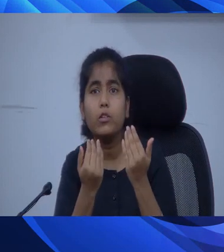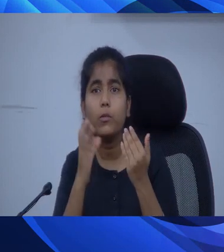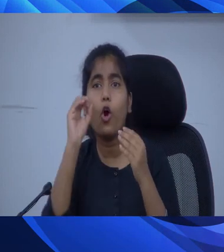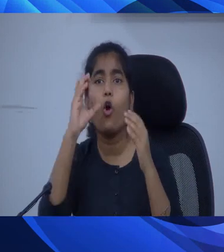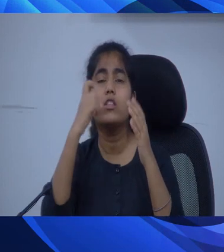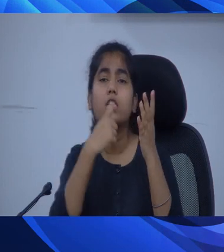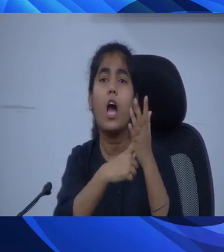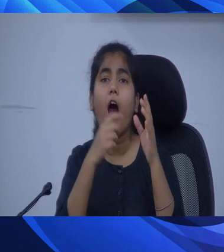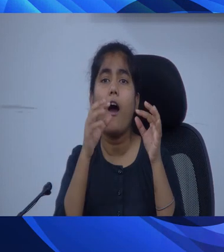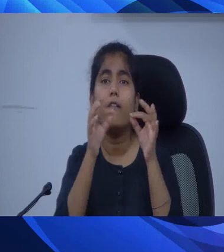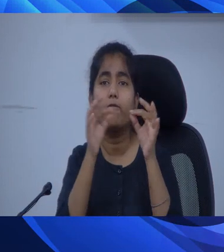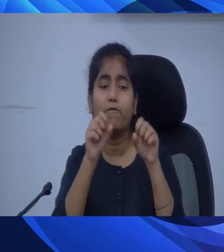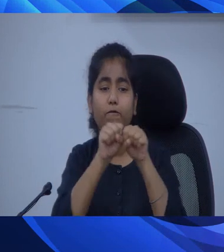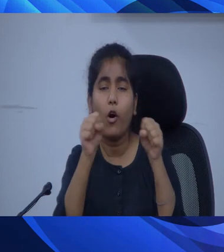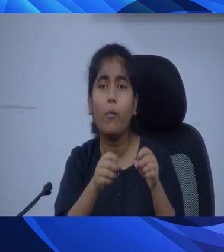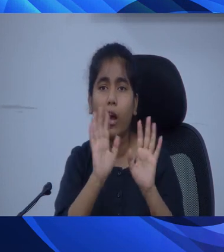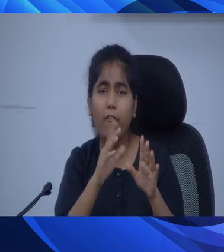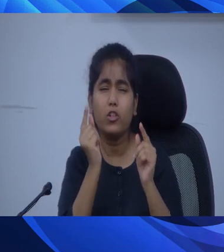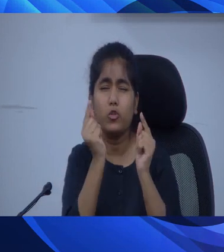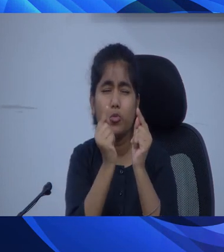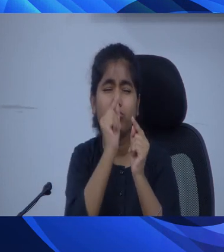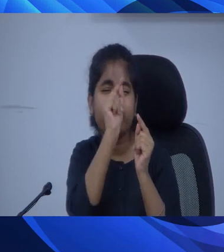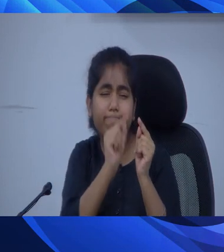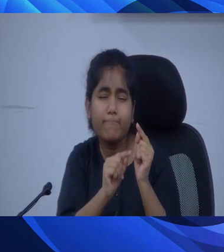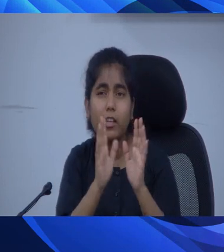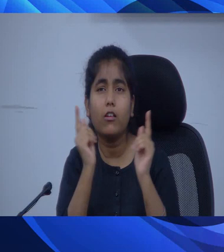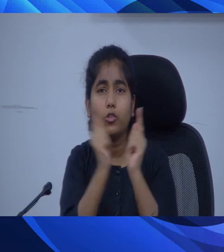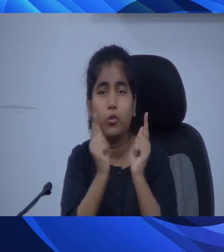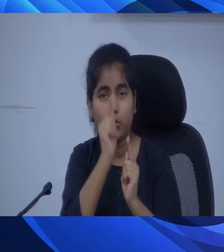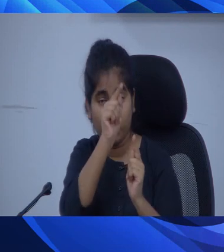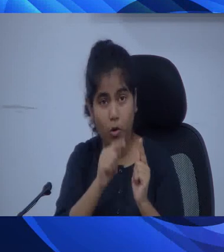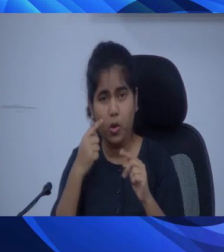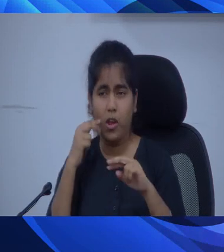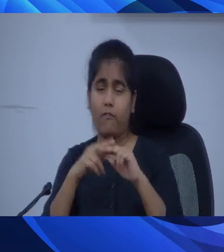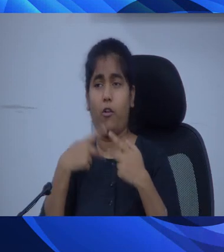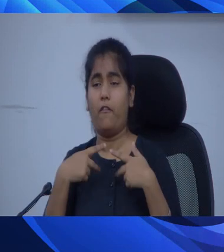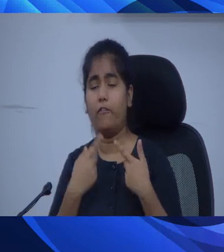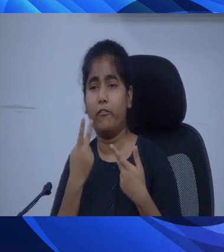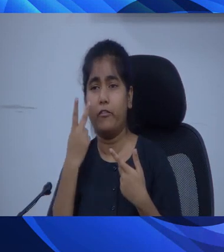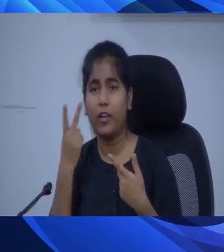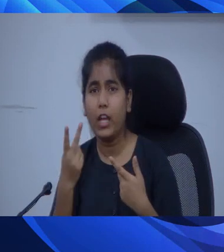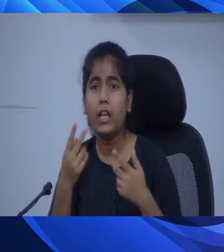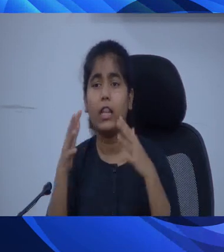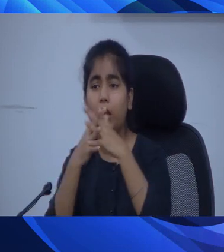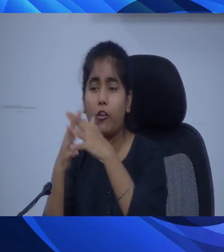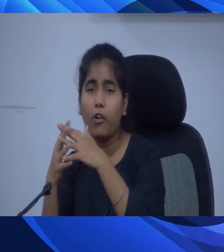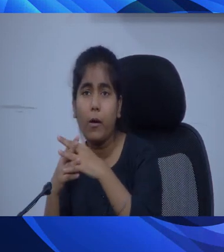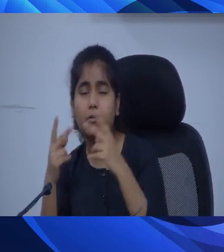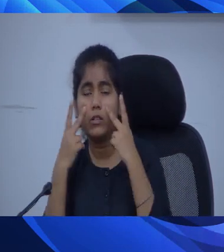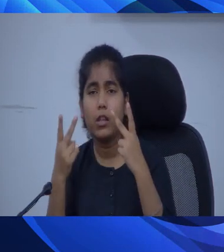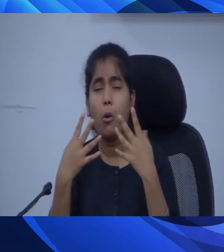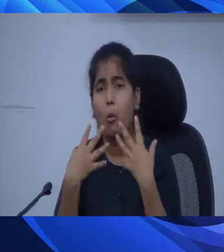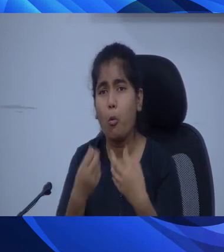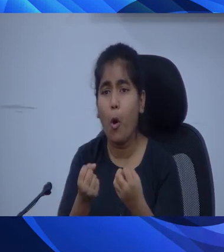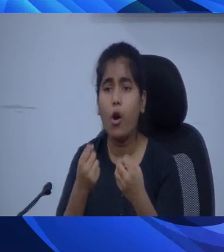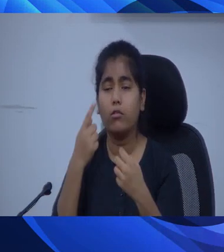क्या वो OCR फॉर्मेट में हैं? तो ऐसी कुछ छोटी छोटी चीज़ें हैं. आप सोचिए कि आप वेबसाइट देख पाते हैं तो क्या एक दृष्टिबाधित वेबसाइट को अगर एक्सेस